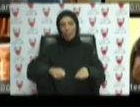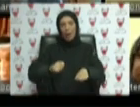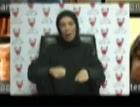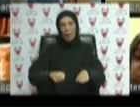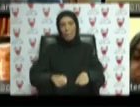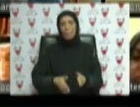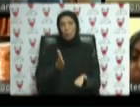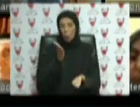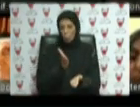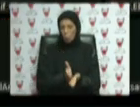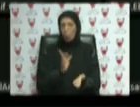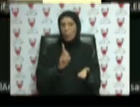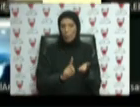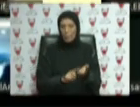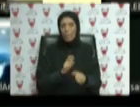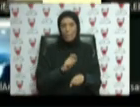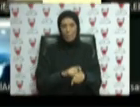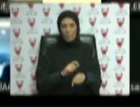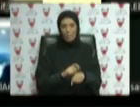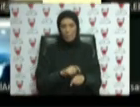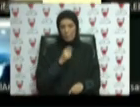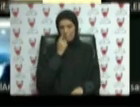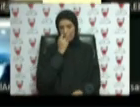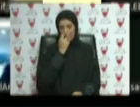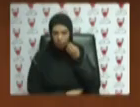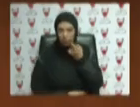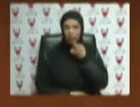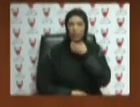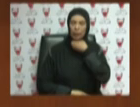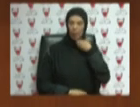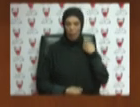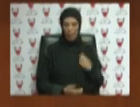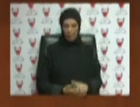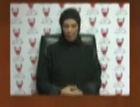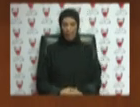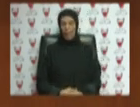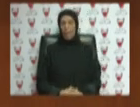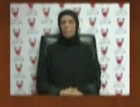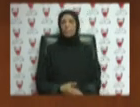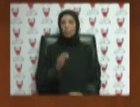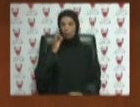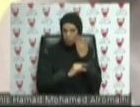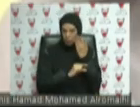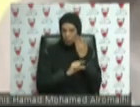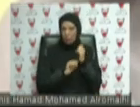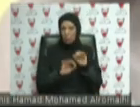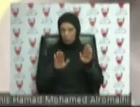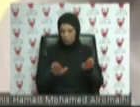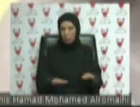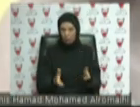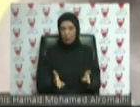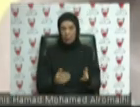يلازمه صدور قرارات تبين كيفية تلك الإجراءات. وزير العدل